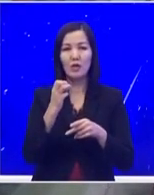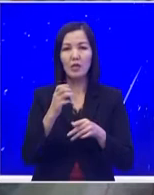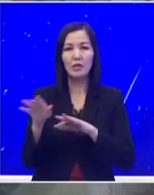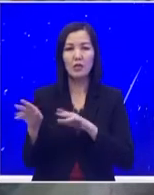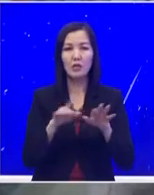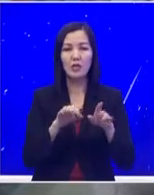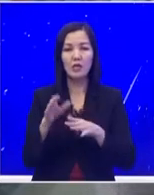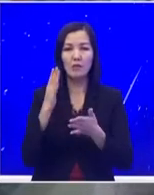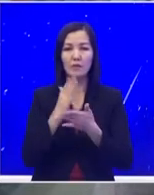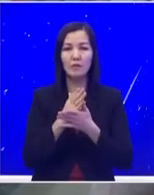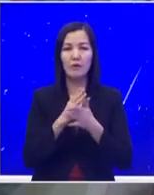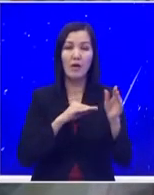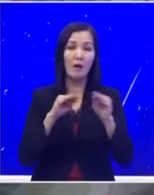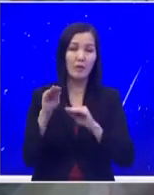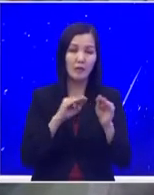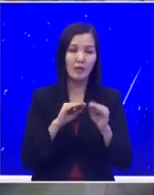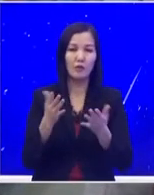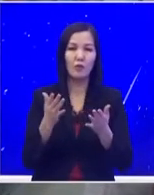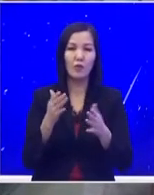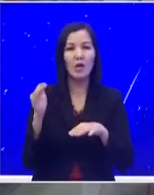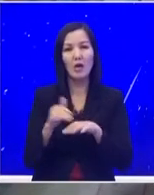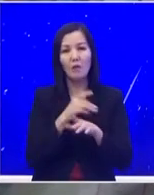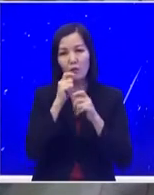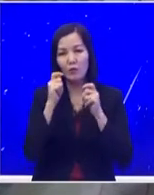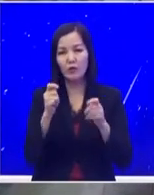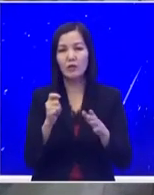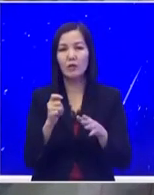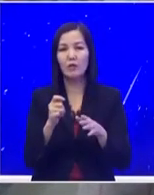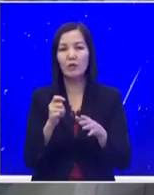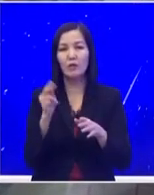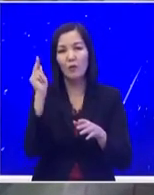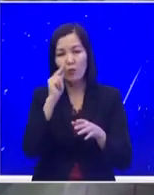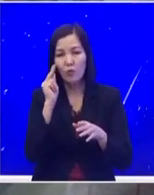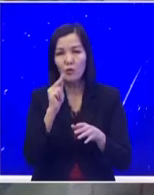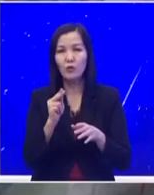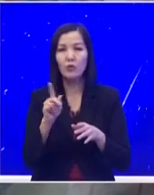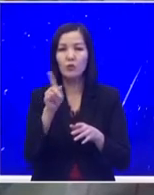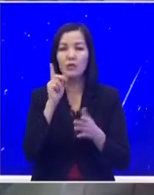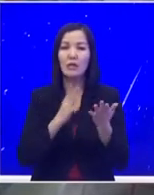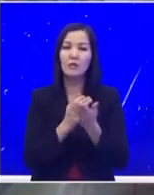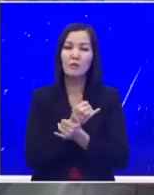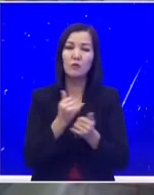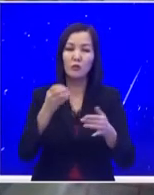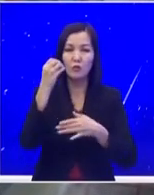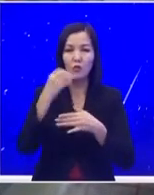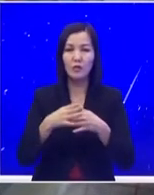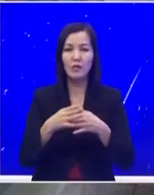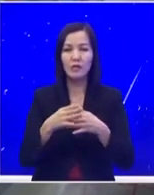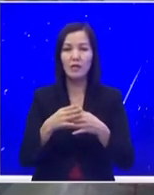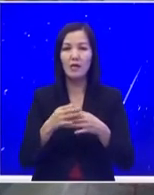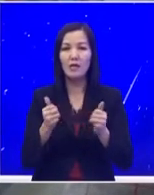жаңа айтып айттым ғой, абаттандыру, жаңа қамқорлық көрсету, жаңа оқыту, жаңа бізде осы жастар қызмет көрсету орталығында, фронт офисі